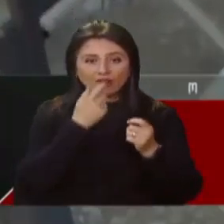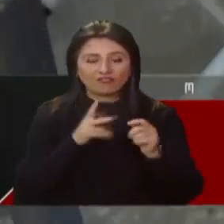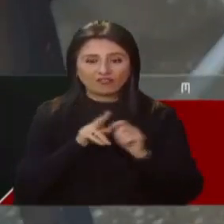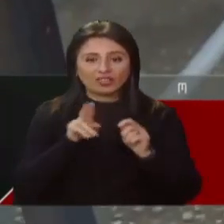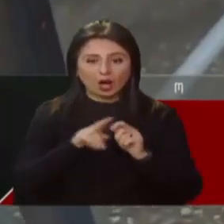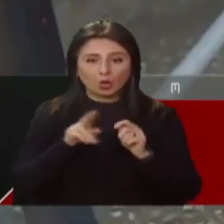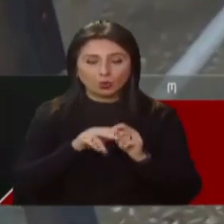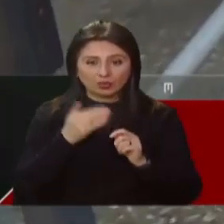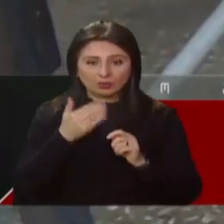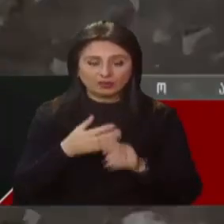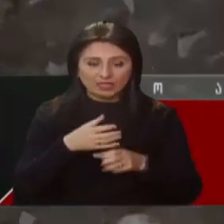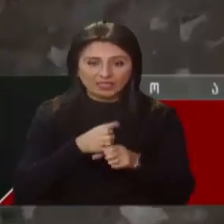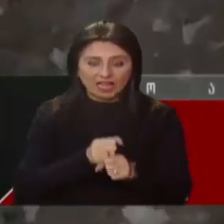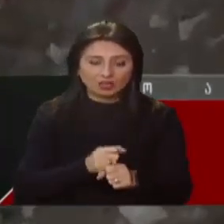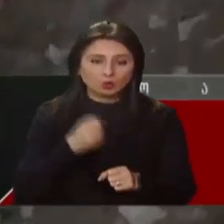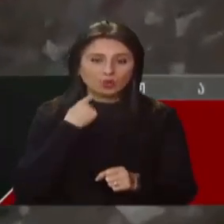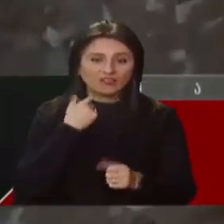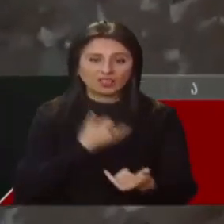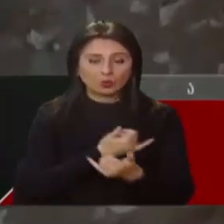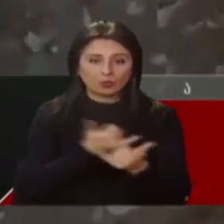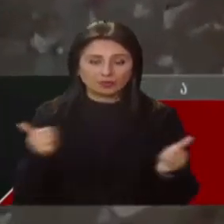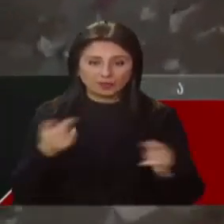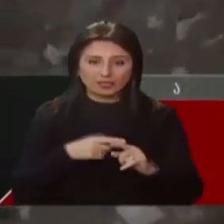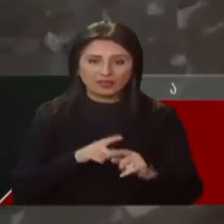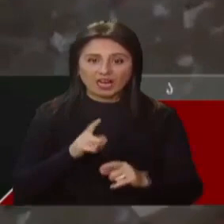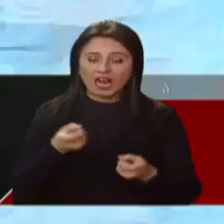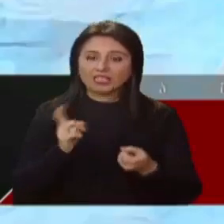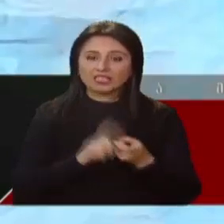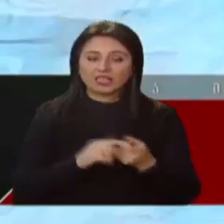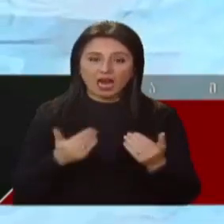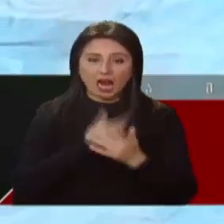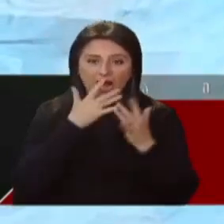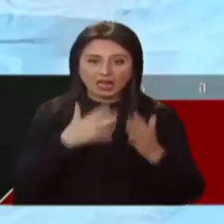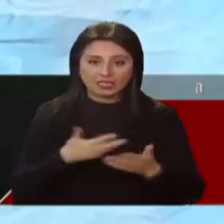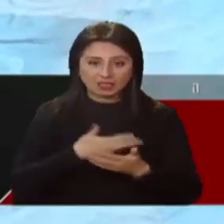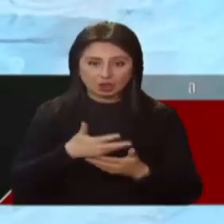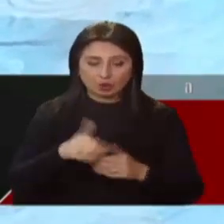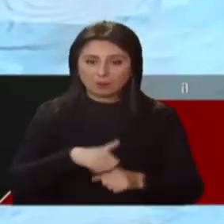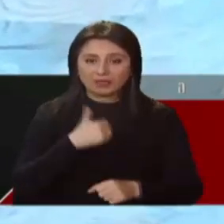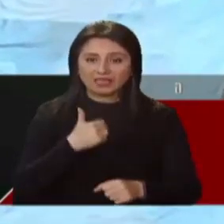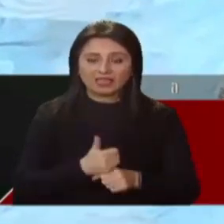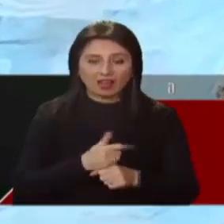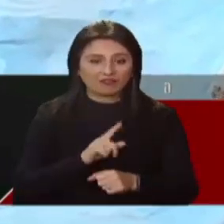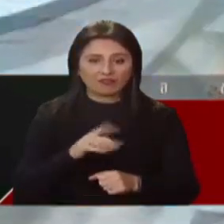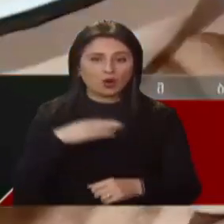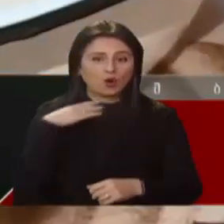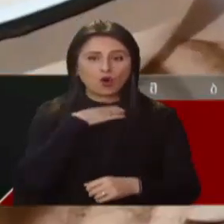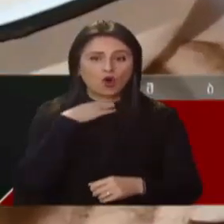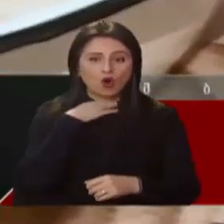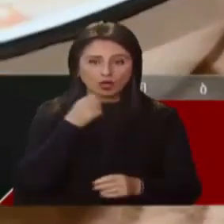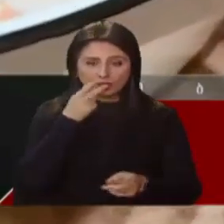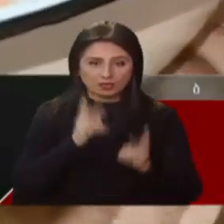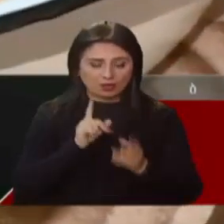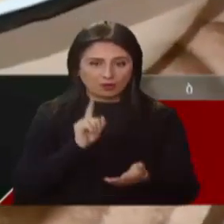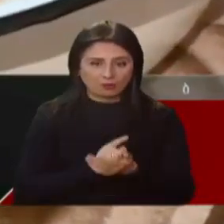დაკრეფილი ყურძნისაგან დაწურული ღვინით უმასპინძლდება. რაც შეეხება საახალწლო სუფრას, მთავარი ატრიბუტი ხორცეულის